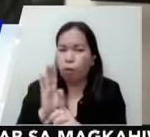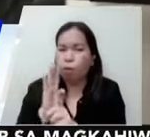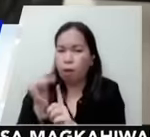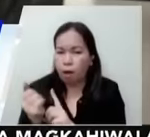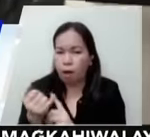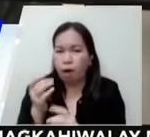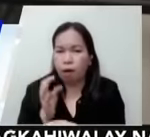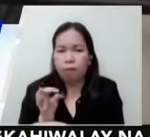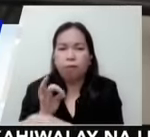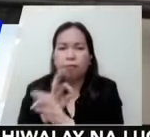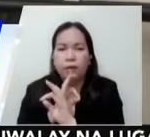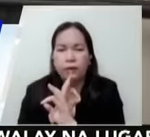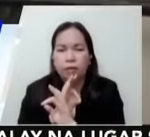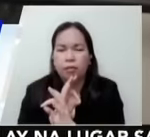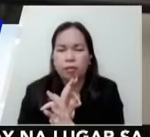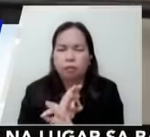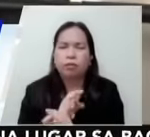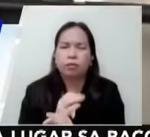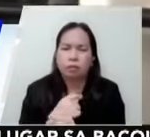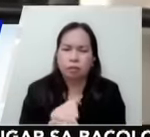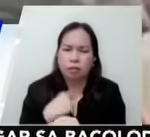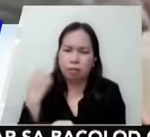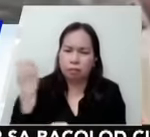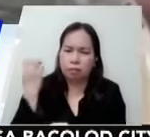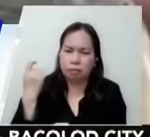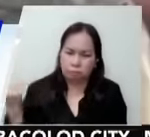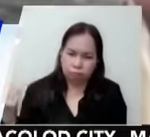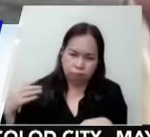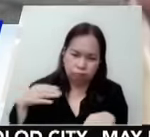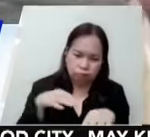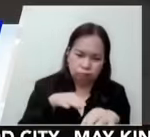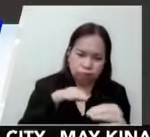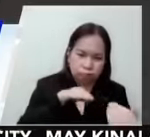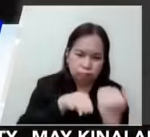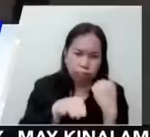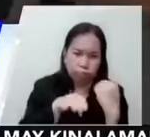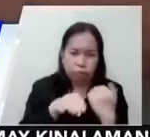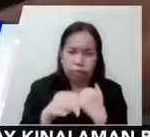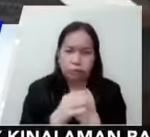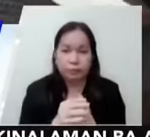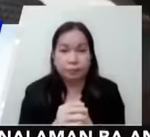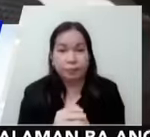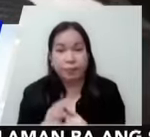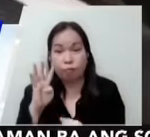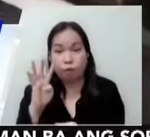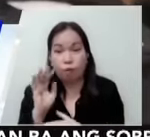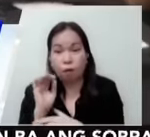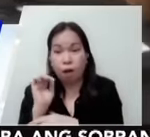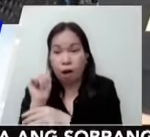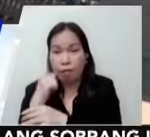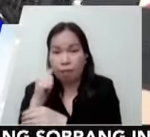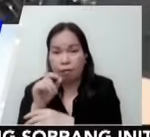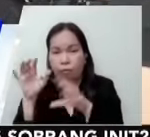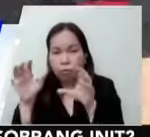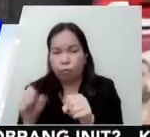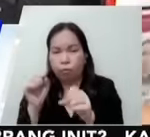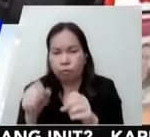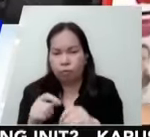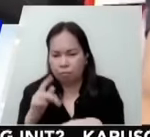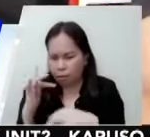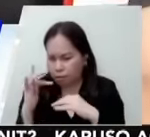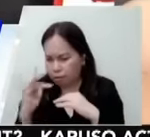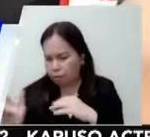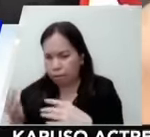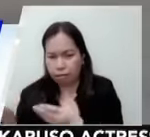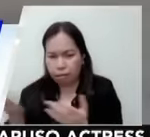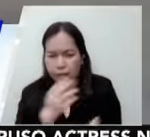ihatid. Kaya po napamadali kami dito, kami dumaan sa busway. Apat na ambulansya ang natikitan dahil walang pasyente. Hinuli rin ang